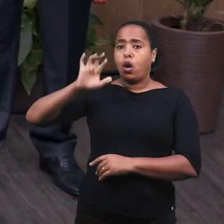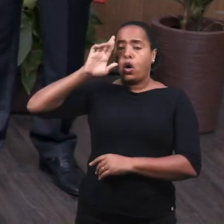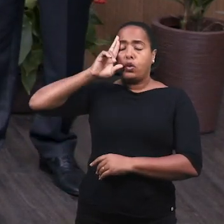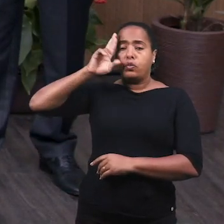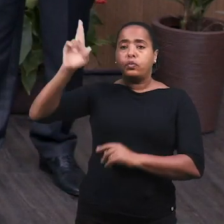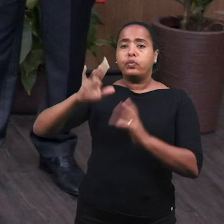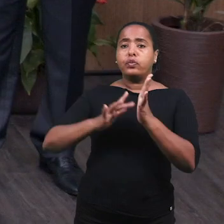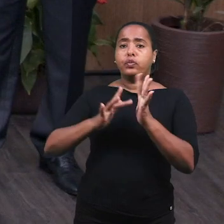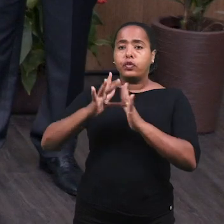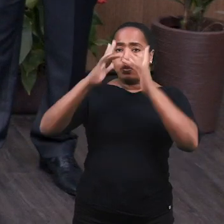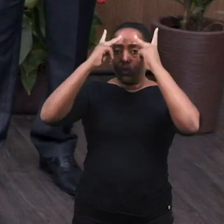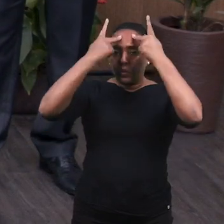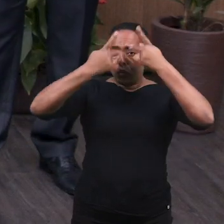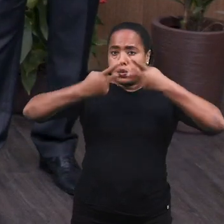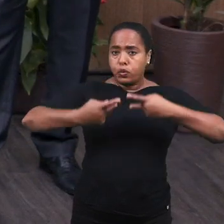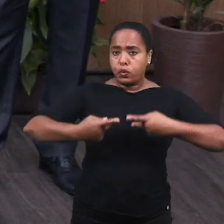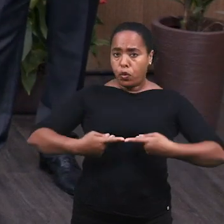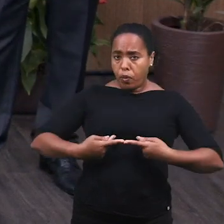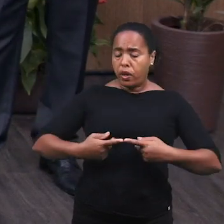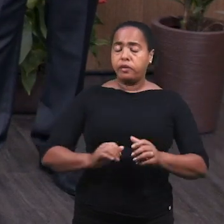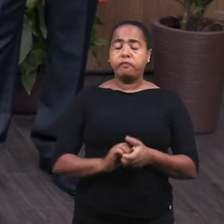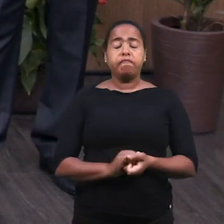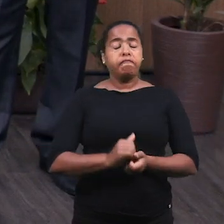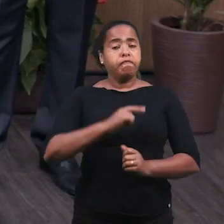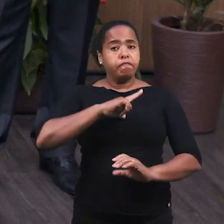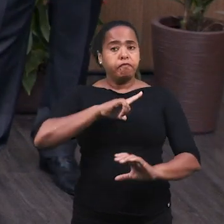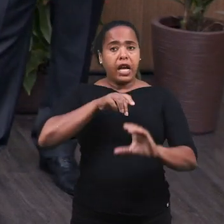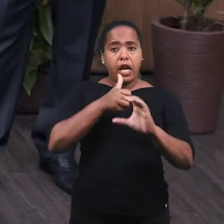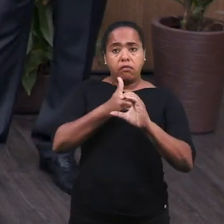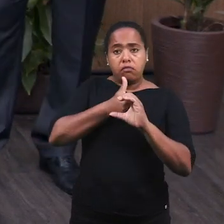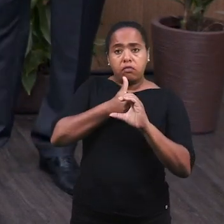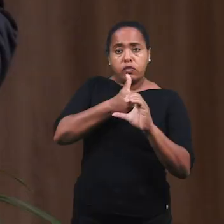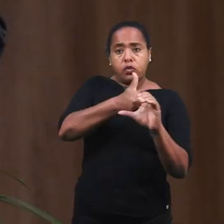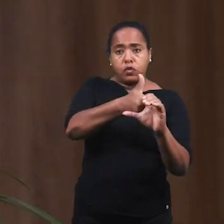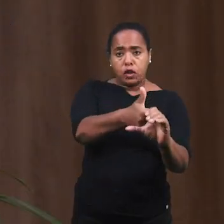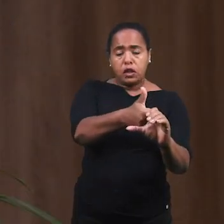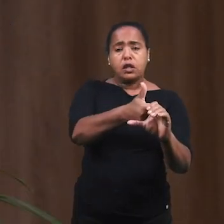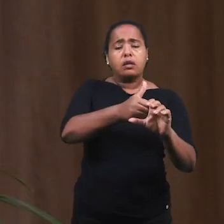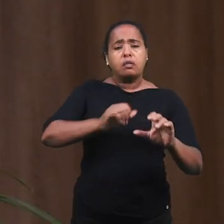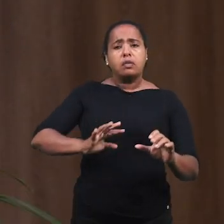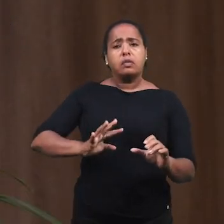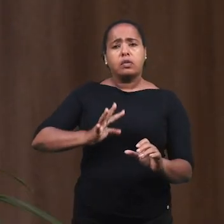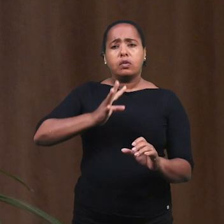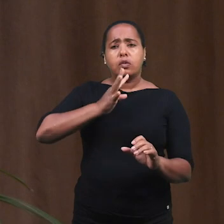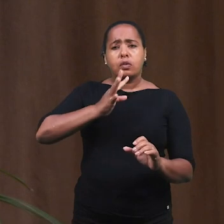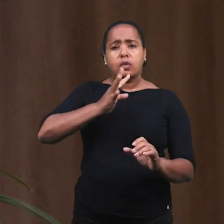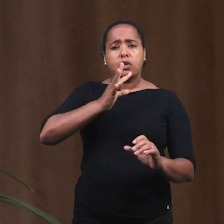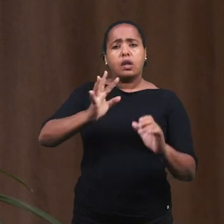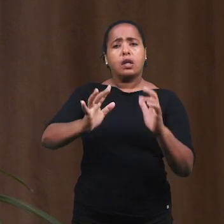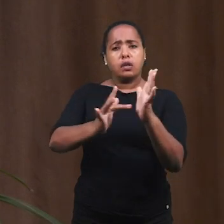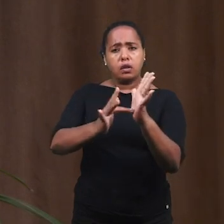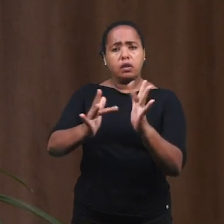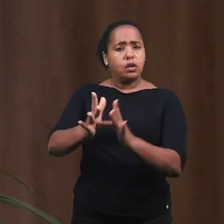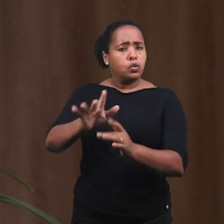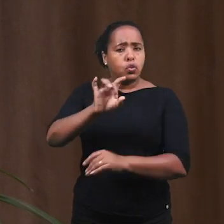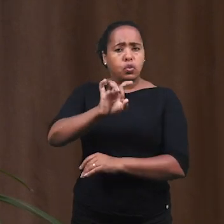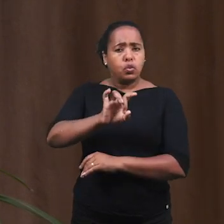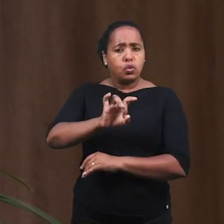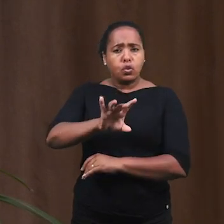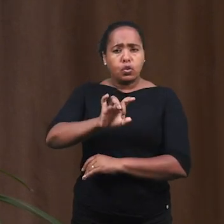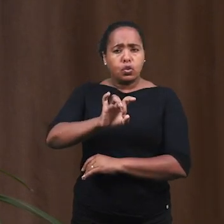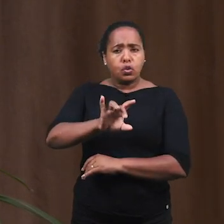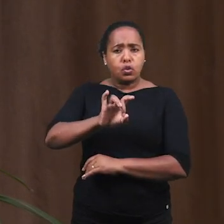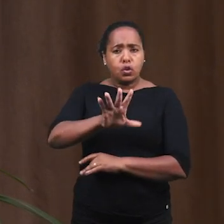знали лишь Иисуса как человека, есть христианство, существует христианство, которое знает